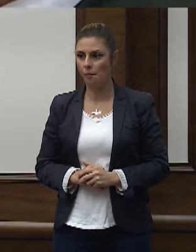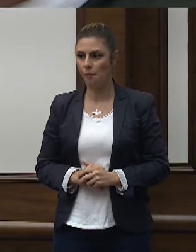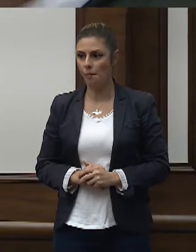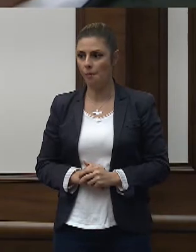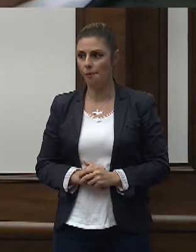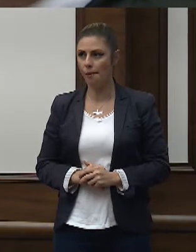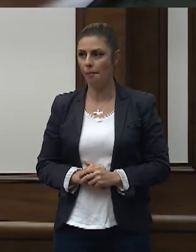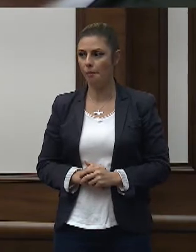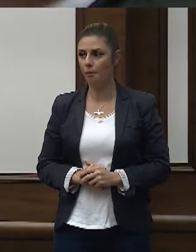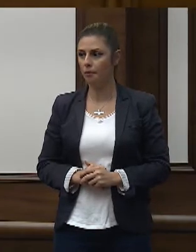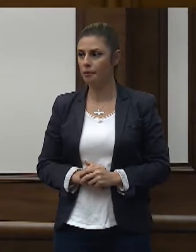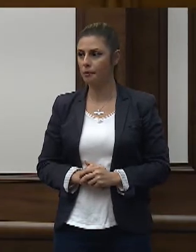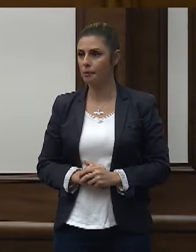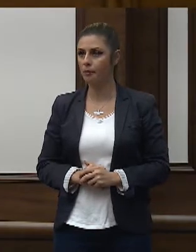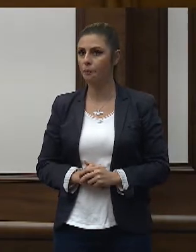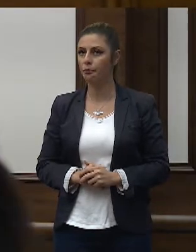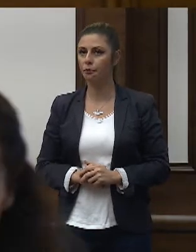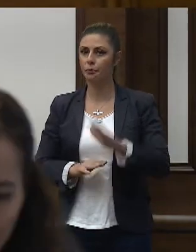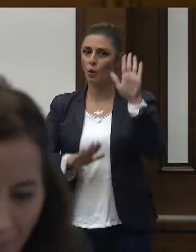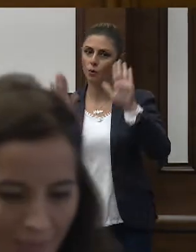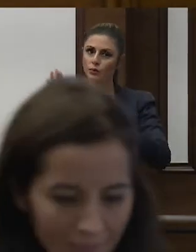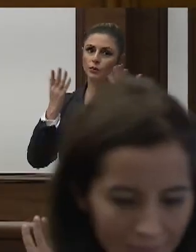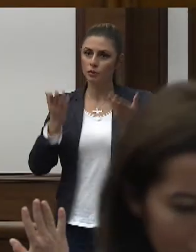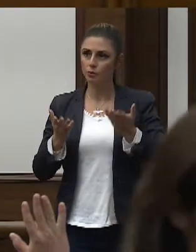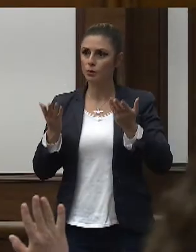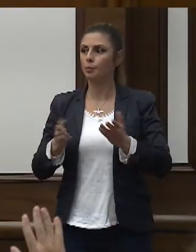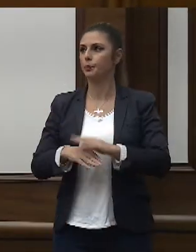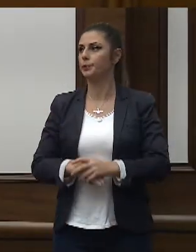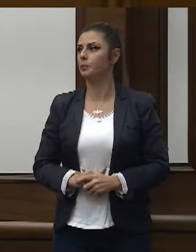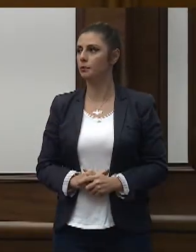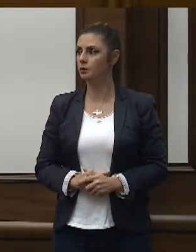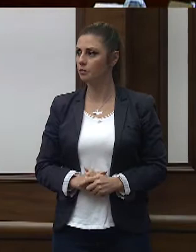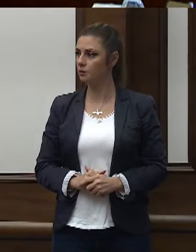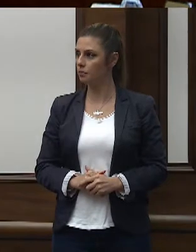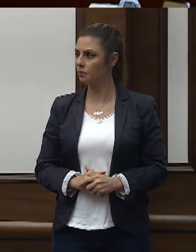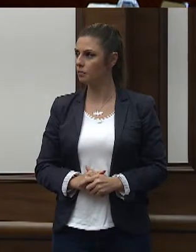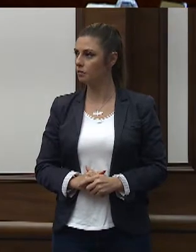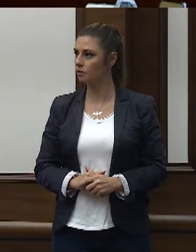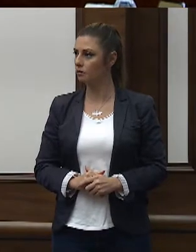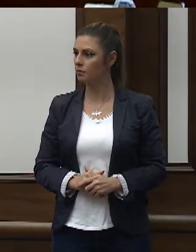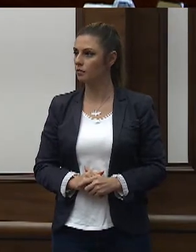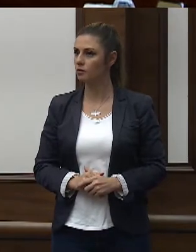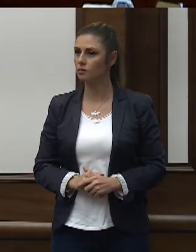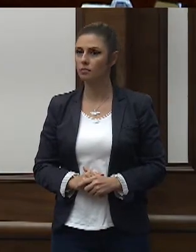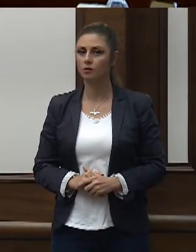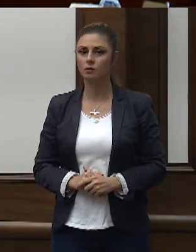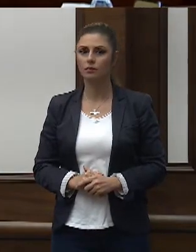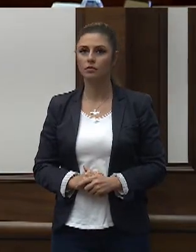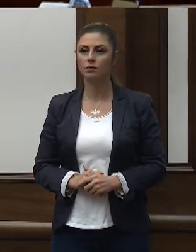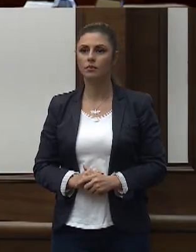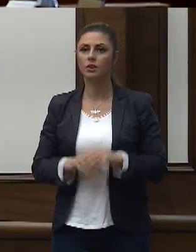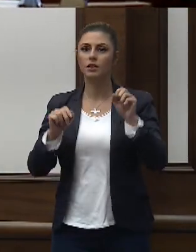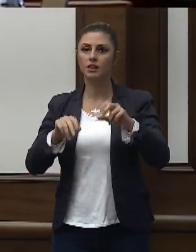İnşallah. Oylarınıza sunuyorum arkadaşlar komisyon raporunu. Kabul edenler, etmeyenler oy birliğiyle kabul edilmiştir. Teşekkür ederim.